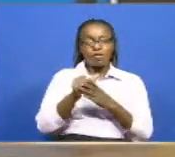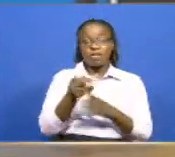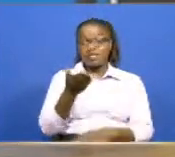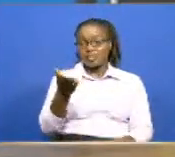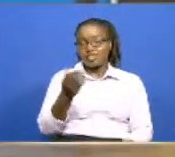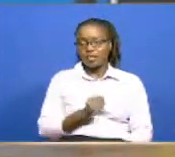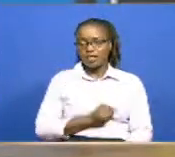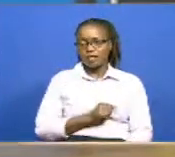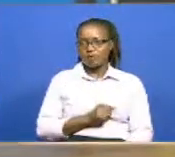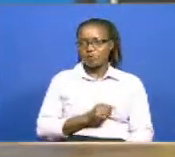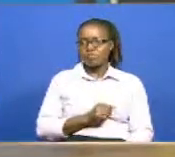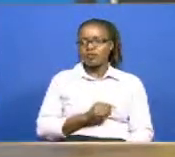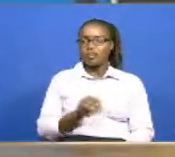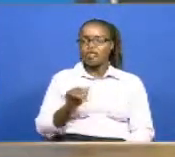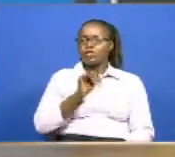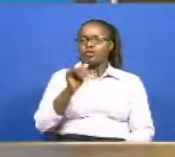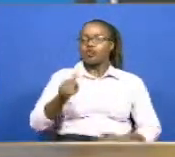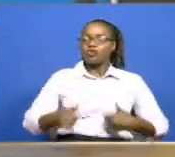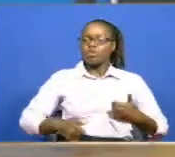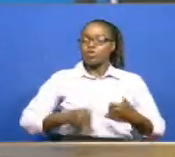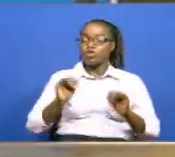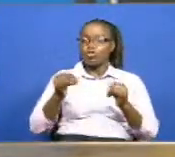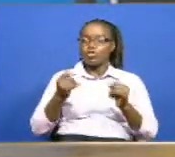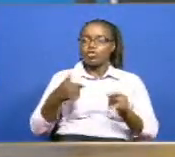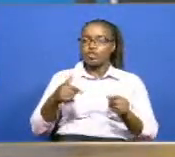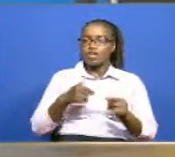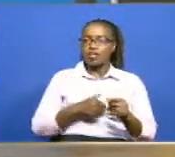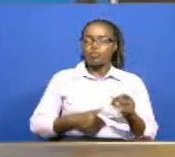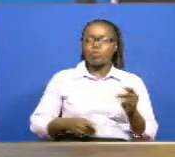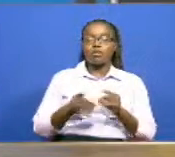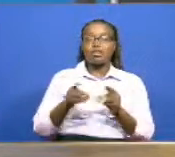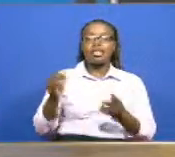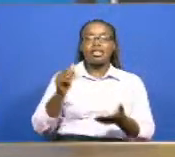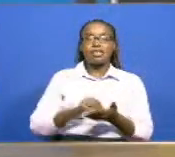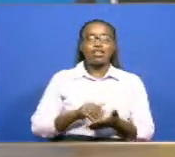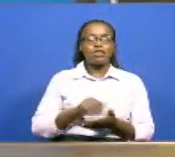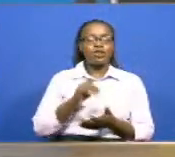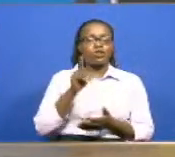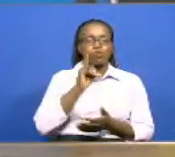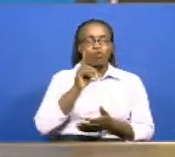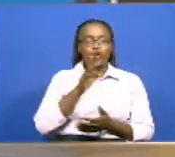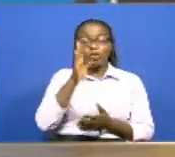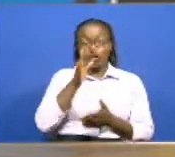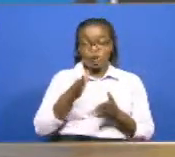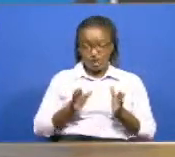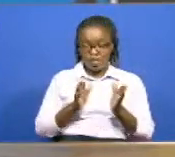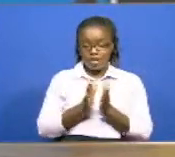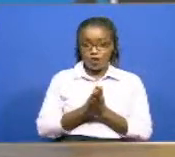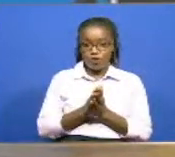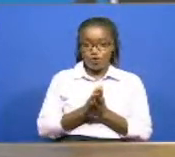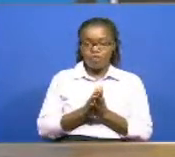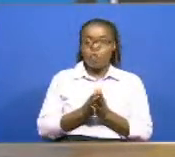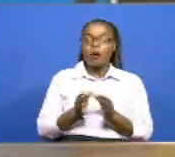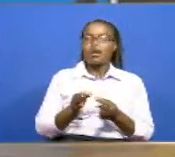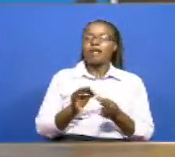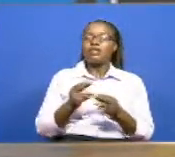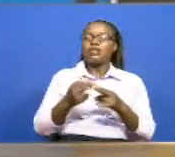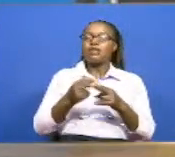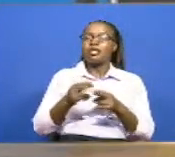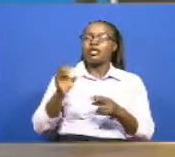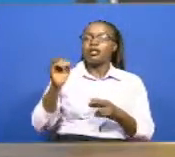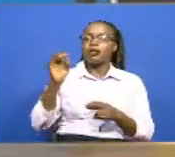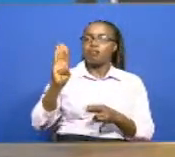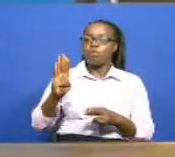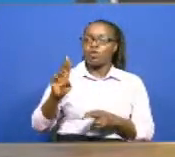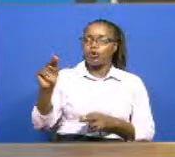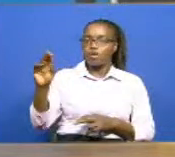Kwa kwamba umefurahia darubini ya Channel 1. Tukutane tena hapo kesho panapo majaliwa yake Mwenyezi Mungu. Naitwa Bonny mtangazaji. Anaitwa